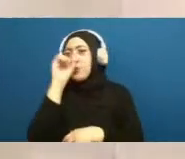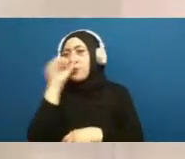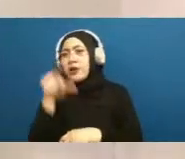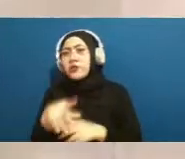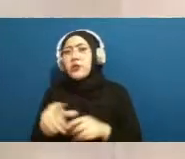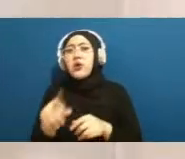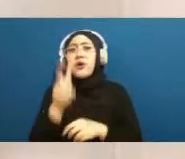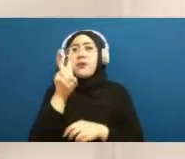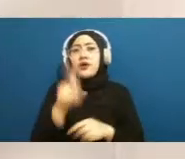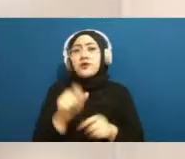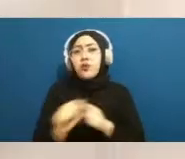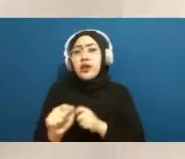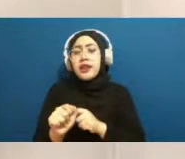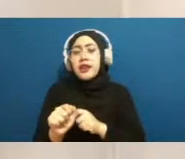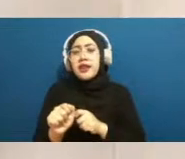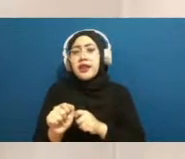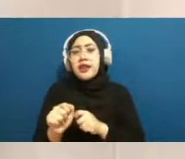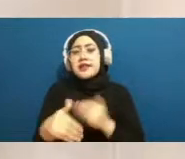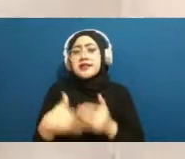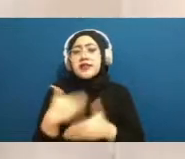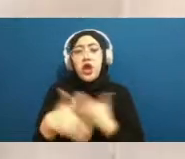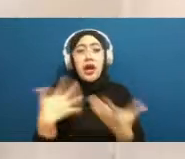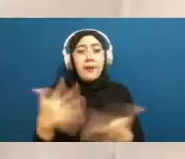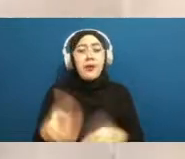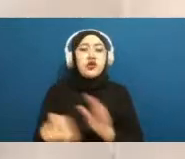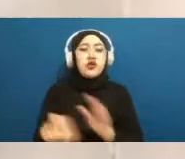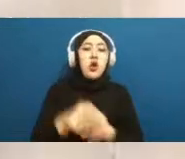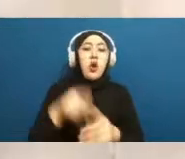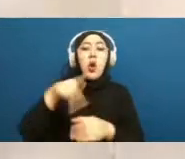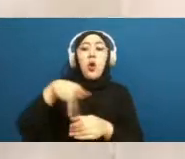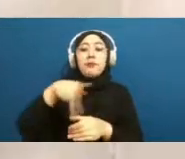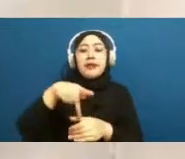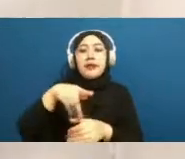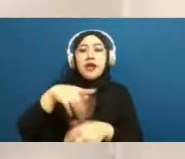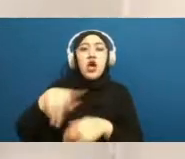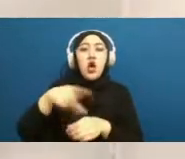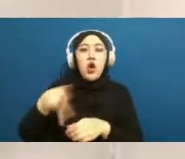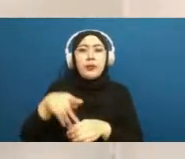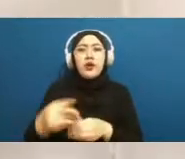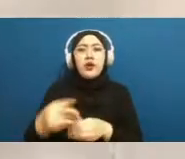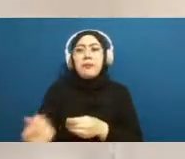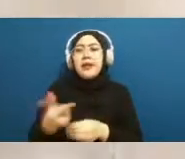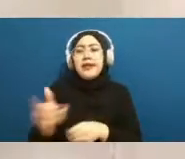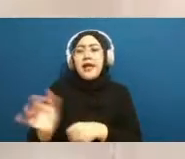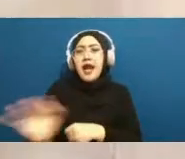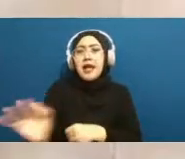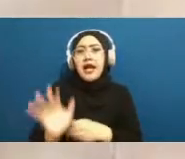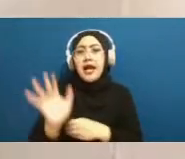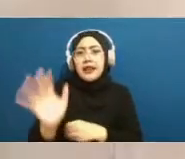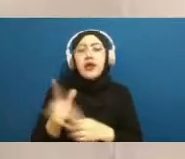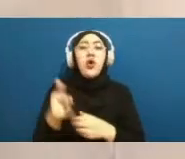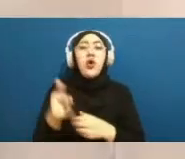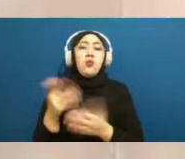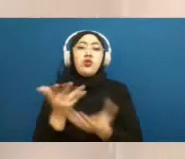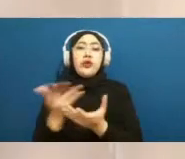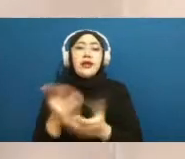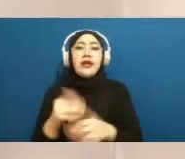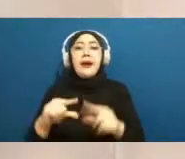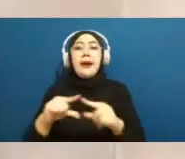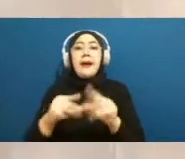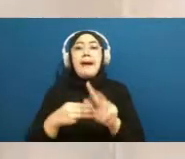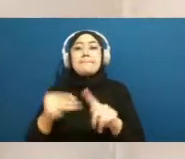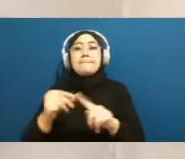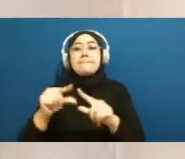Misalnya misalnya kopi gitu ya. Oh, nanti kopinya itu mungkin bisa dijadiin ampasnya, bisa dijadiin yang lain-lain gitu.